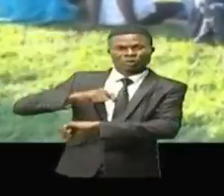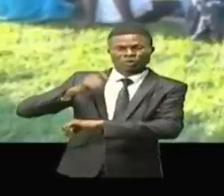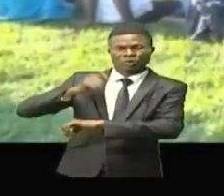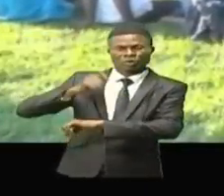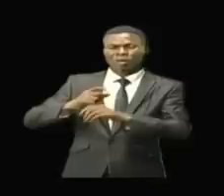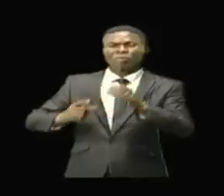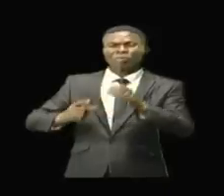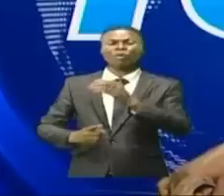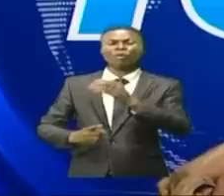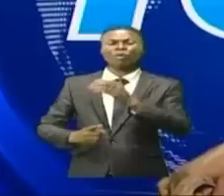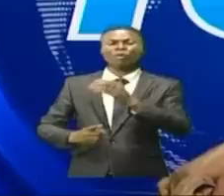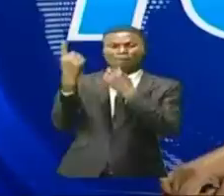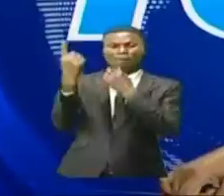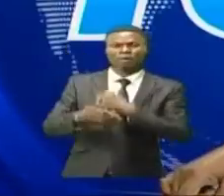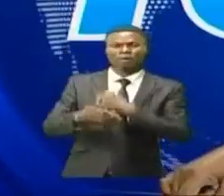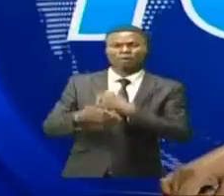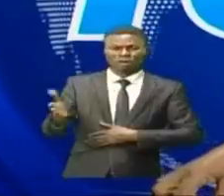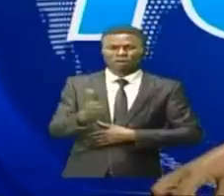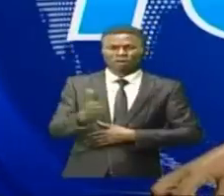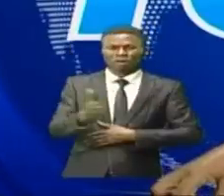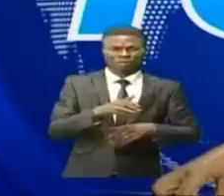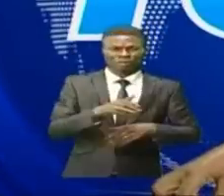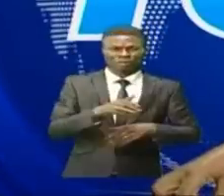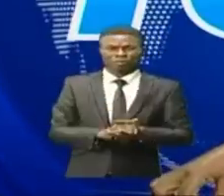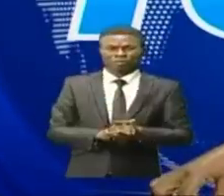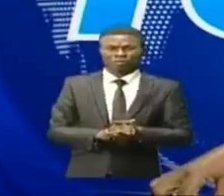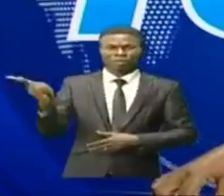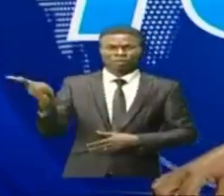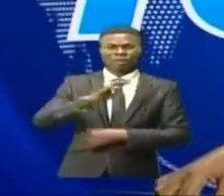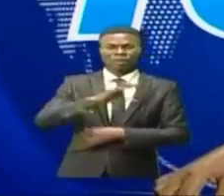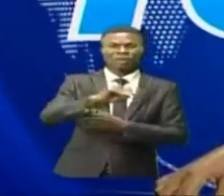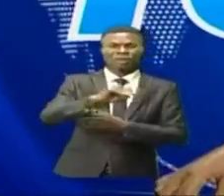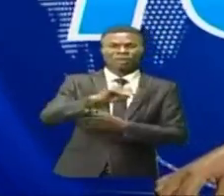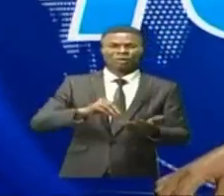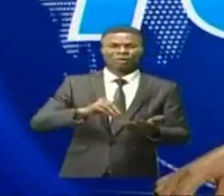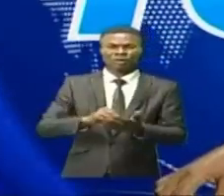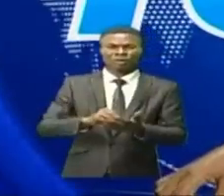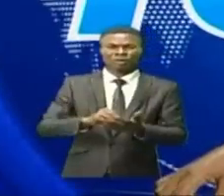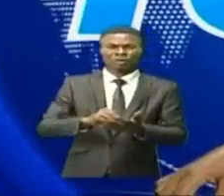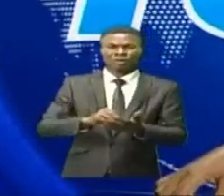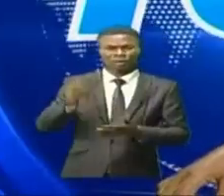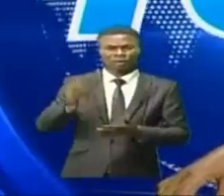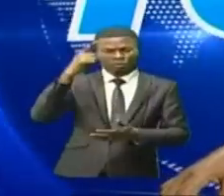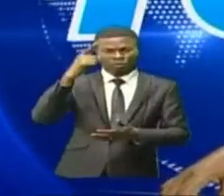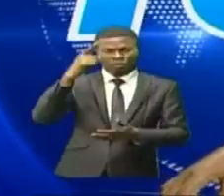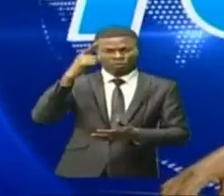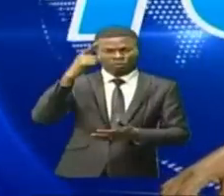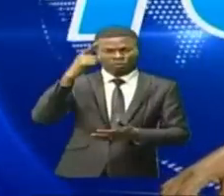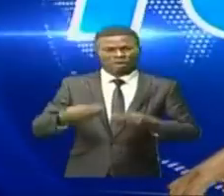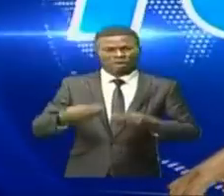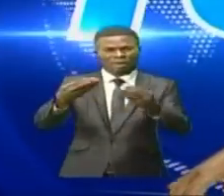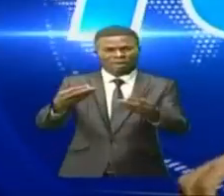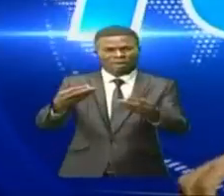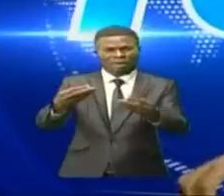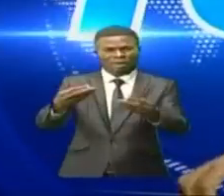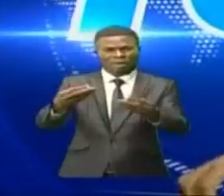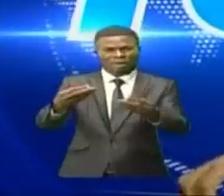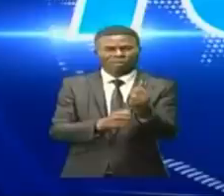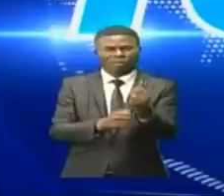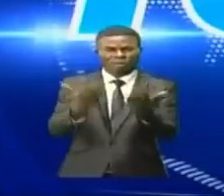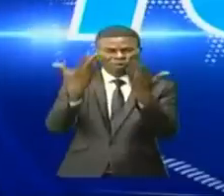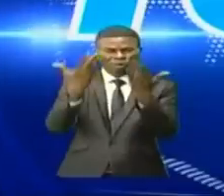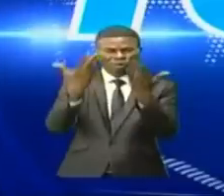leurs actes. Direction le Kasaï central pour mettre dans de bonnes conditions d'apprentissage les étudiants